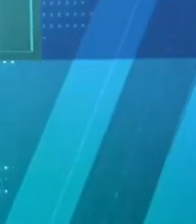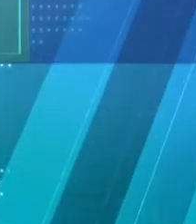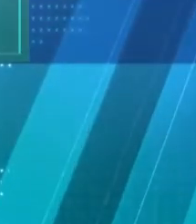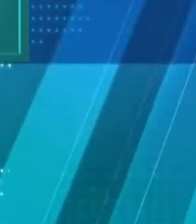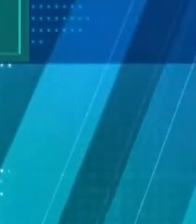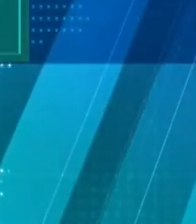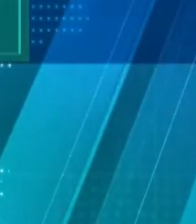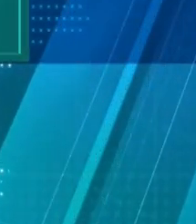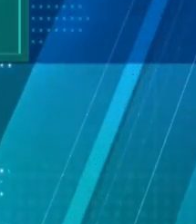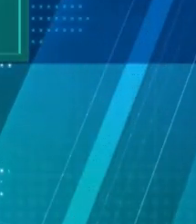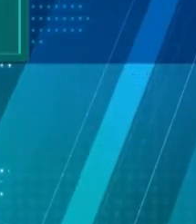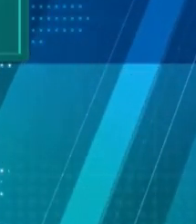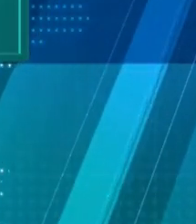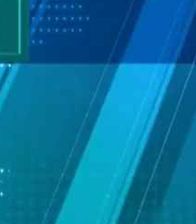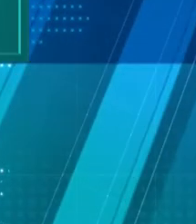Дякую.